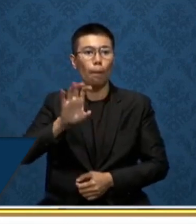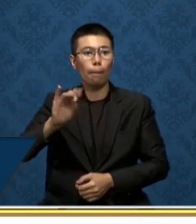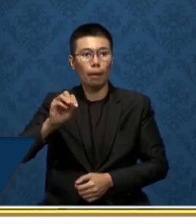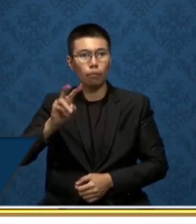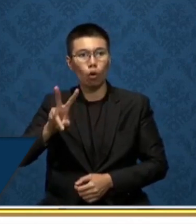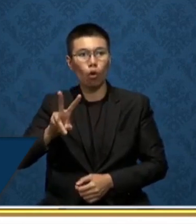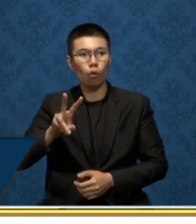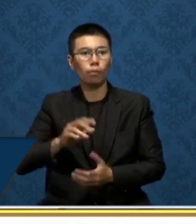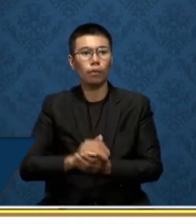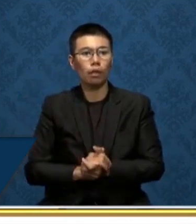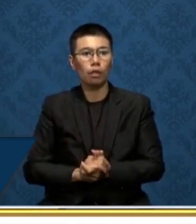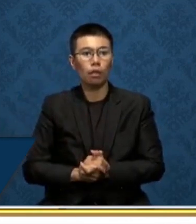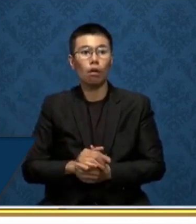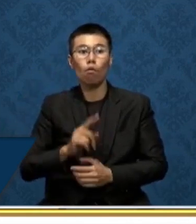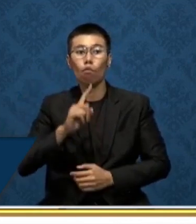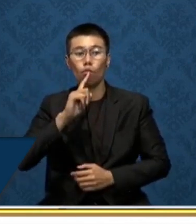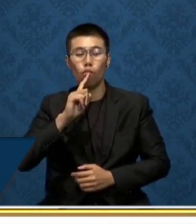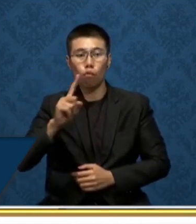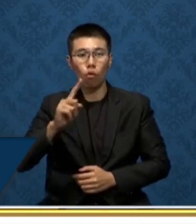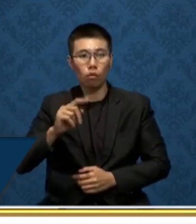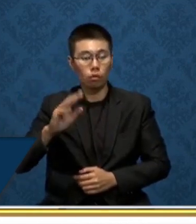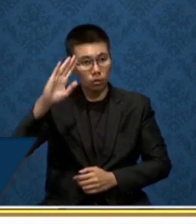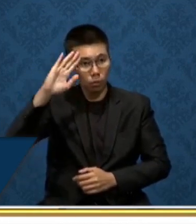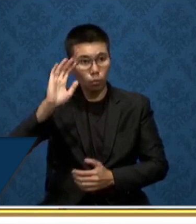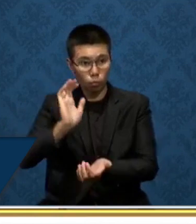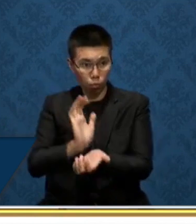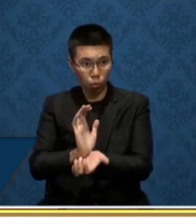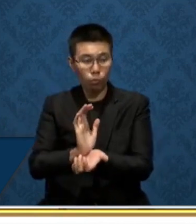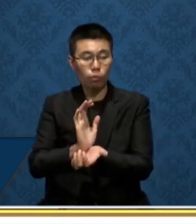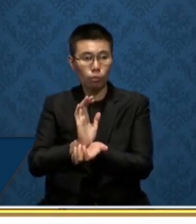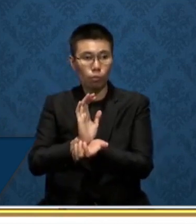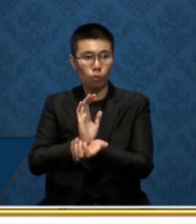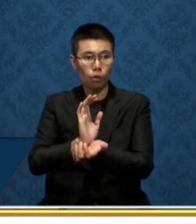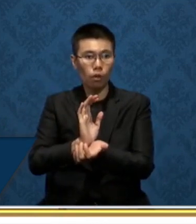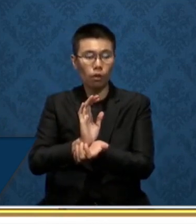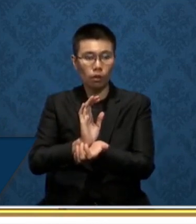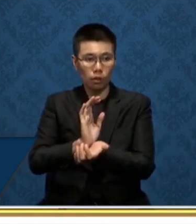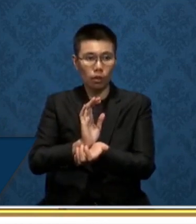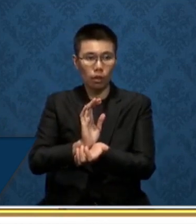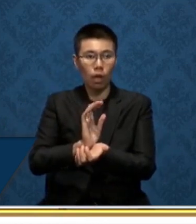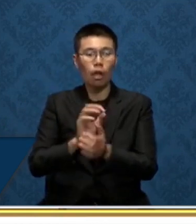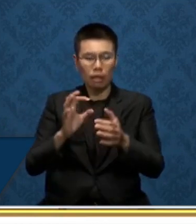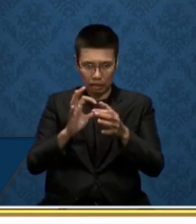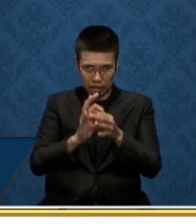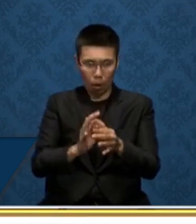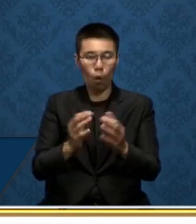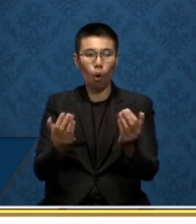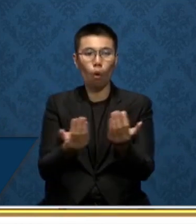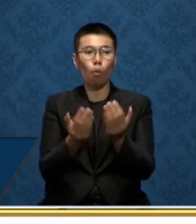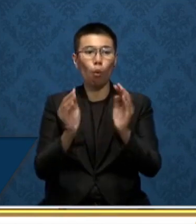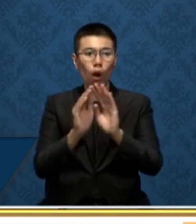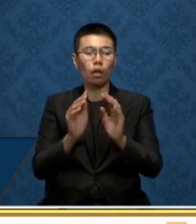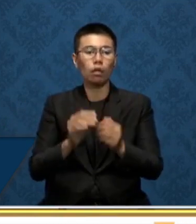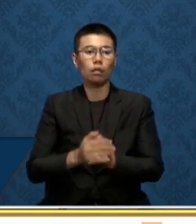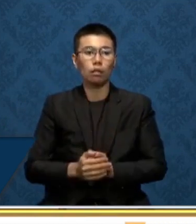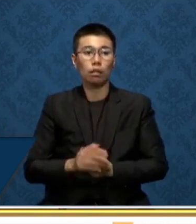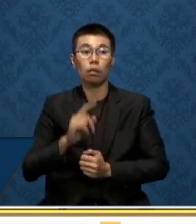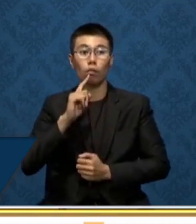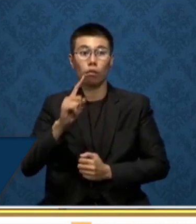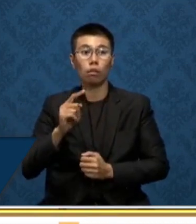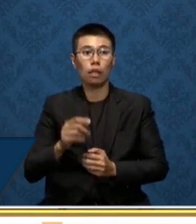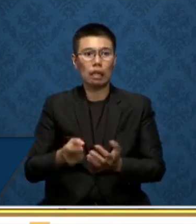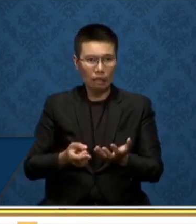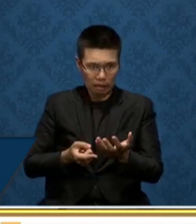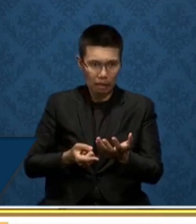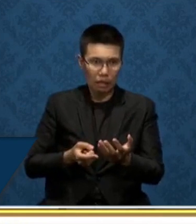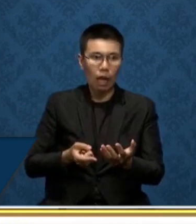ห่งการแจ้งความเนี่ยก็คือความรุนแรงทางในครอบครัวแล้วนะครับรุนแรงถึงขนาดแจ้งความนี่คือรับเป็นสถิติ